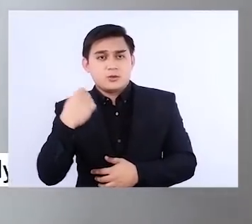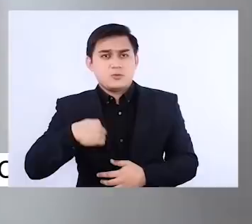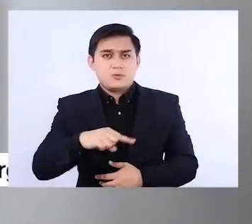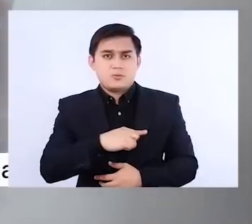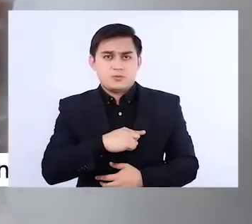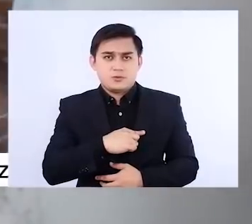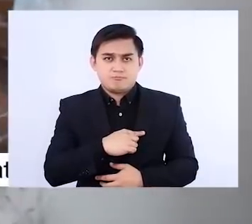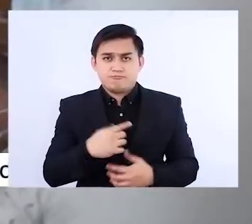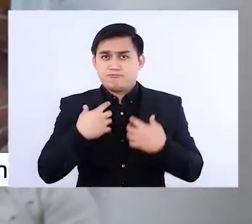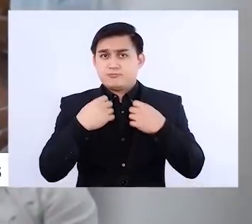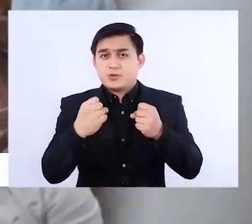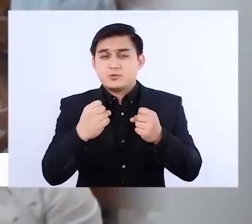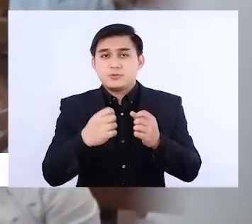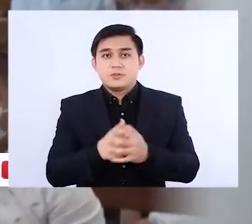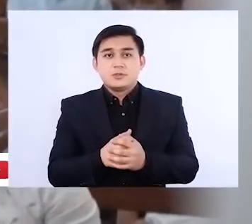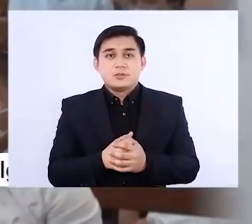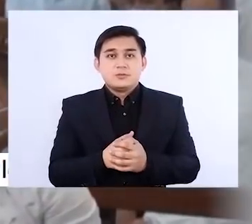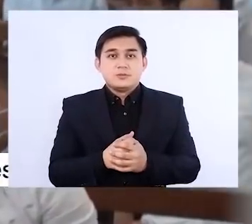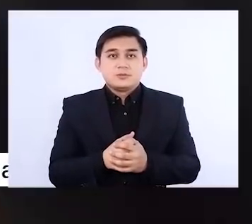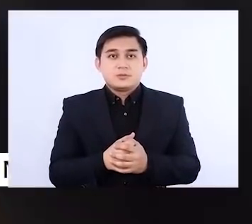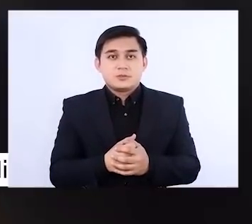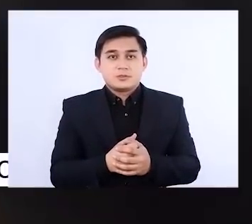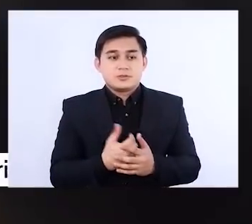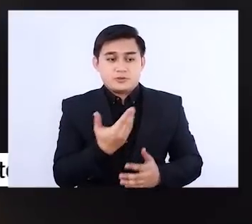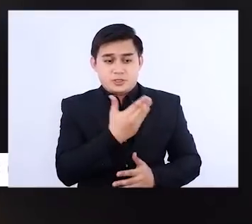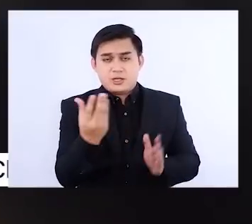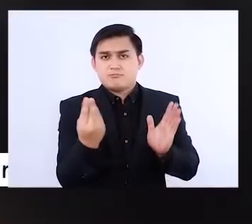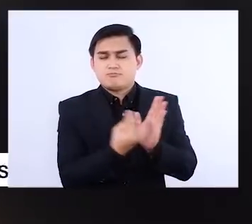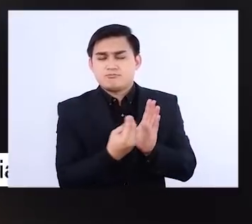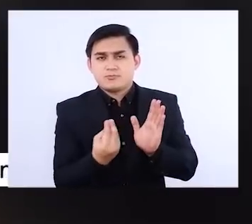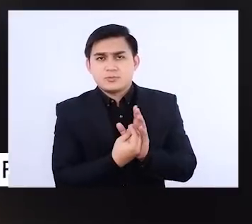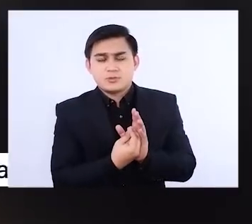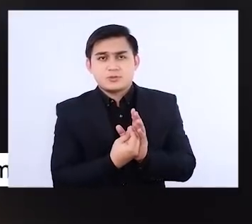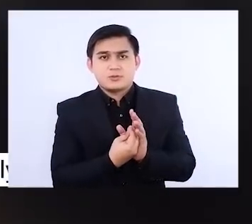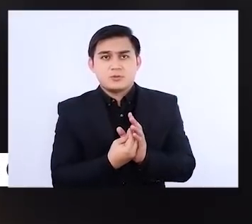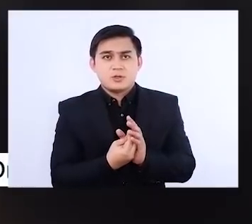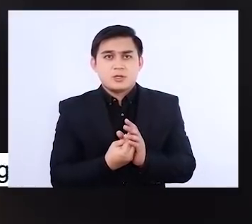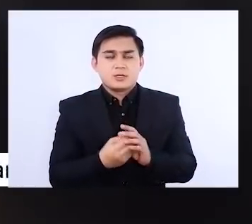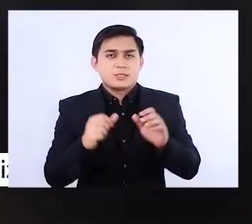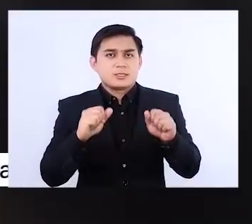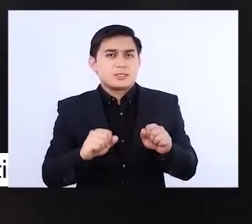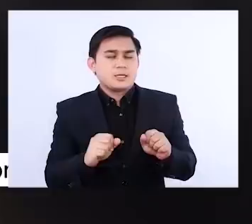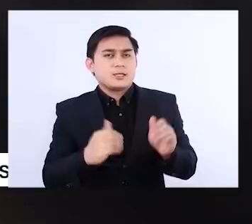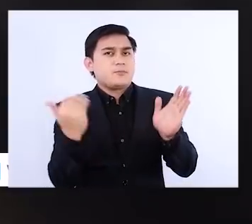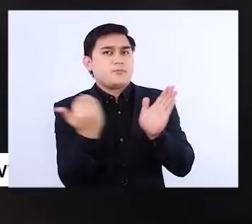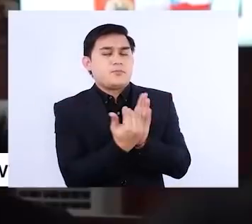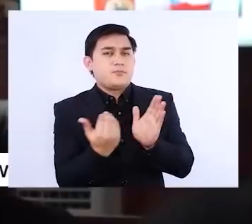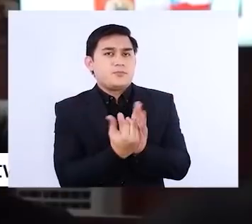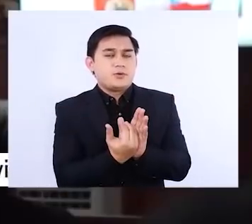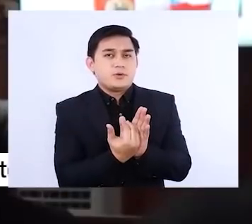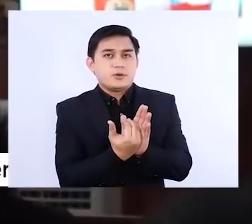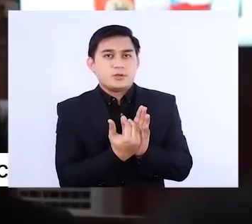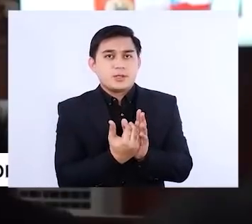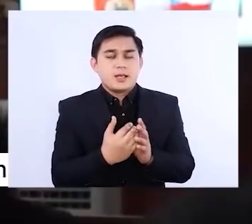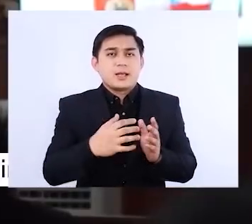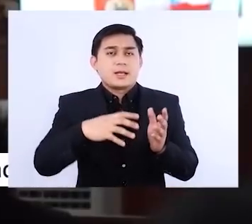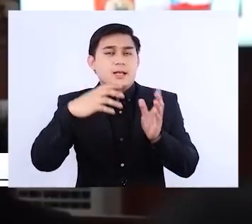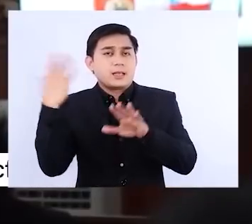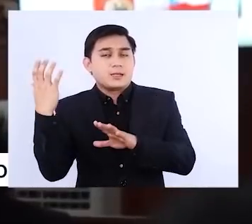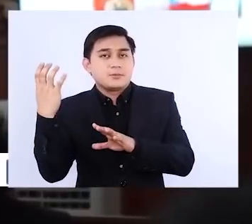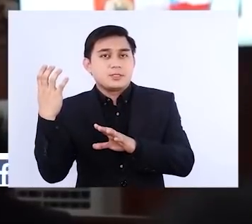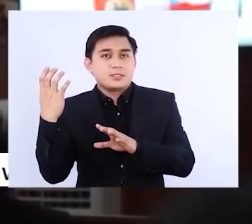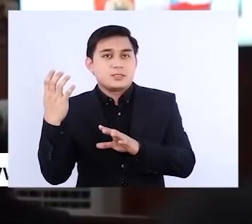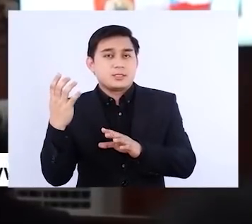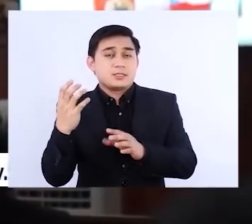tayo. Napatunayan na ng marami na sa pagiging handa ay may iwasan ang malaki o mabigat na epekto ng isang kalamidad o sakuna